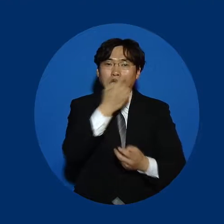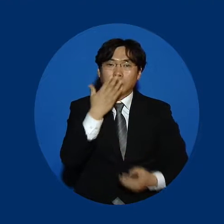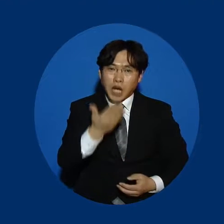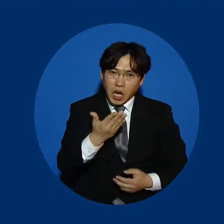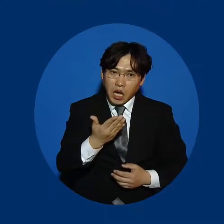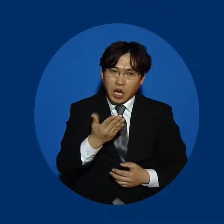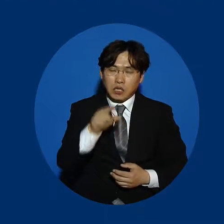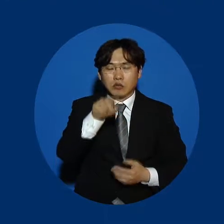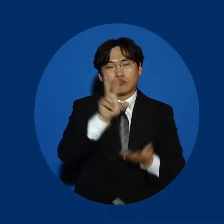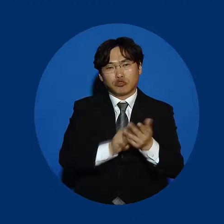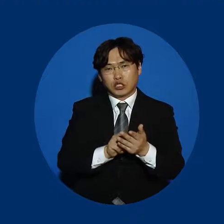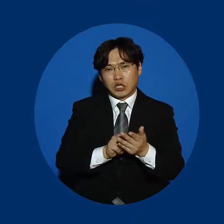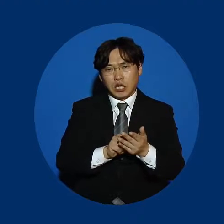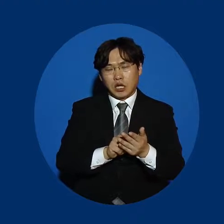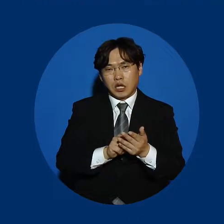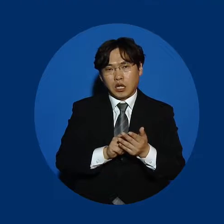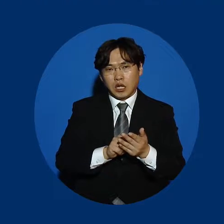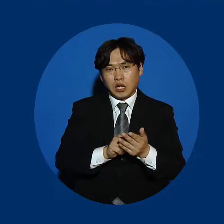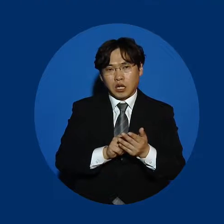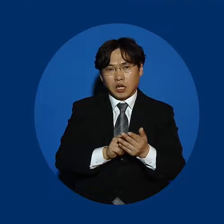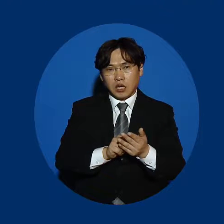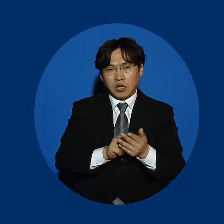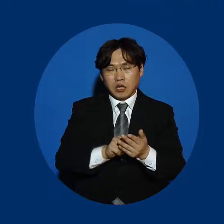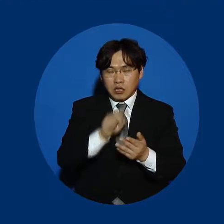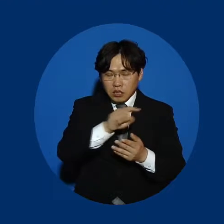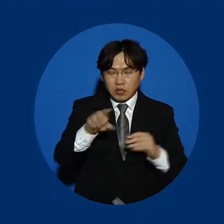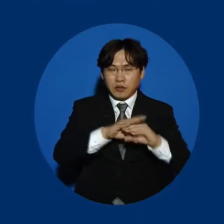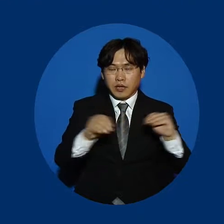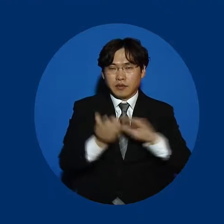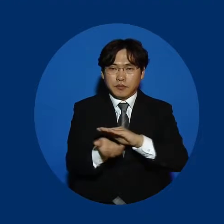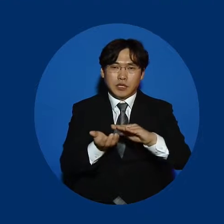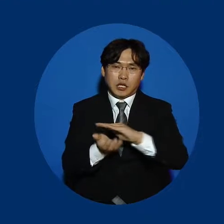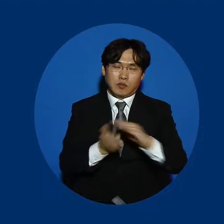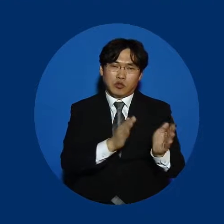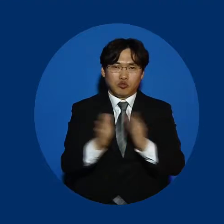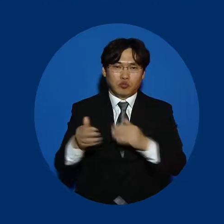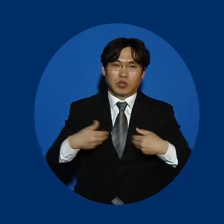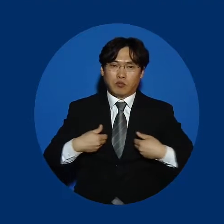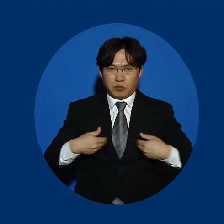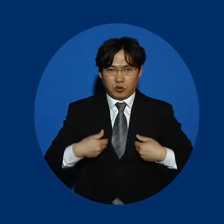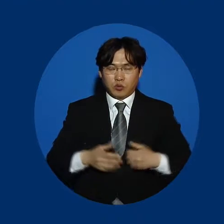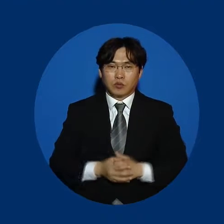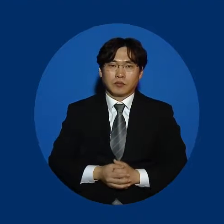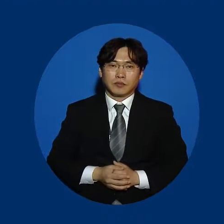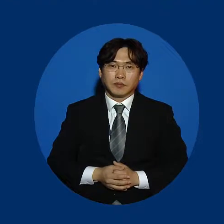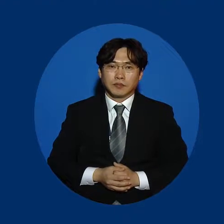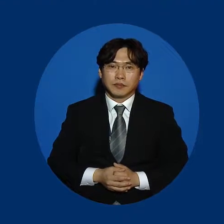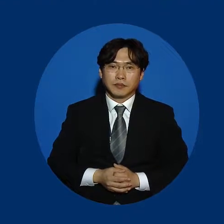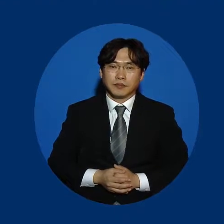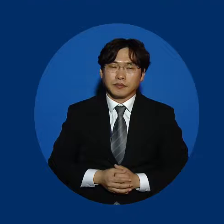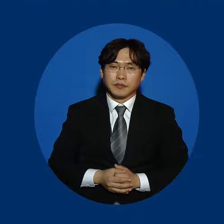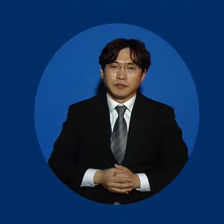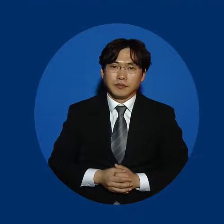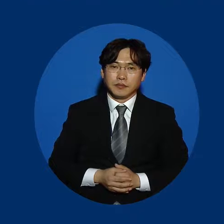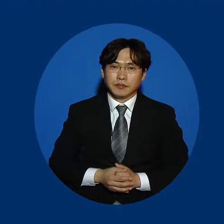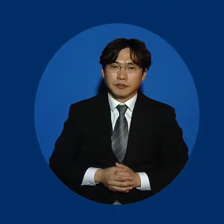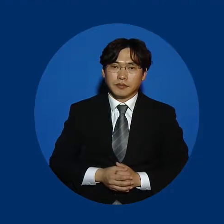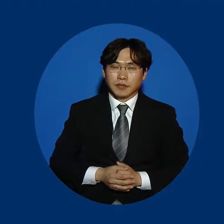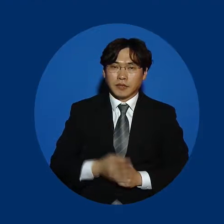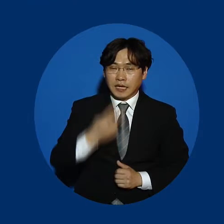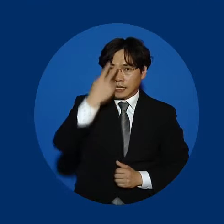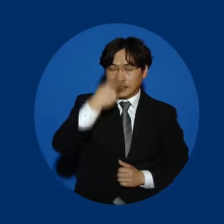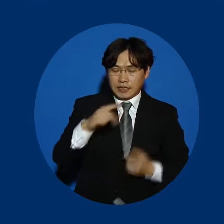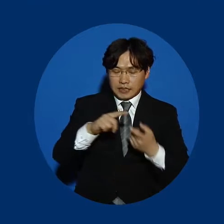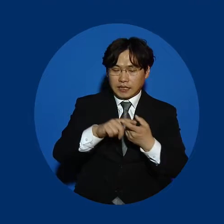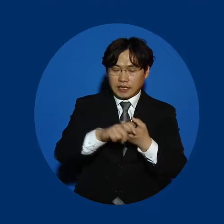될 텐데 좀 이런 것은 미리미리 좀 설계를 해야 될까 생각이 듭니다. 그리고 뭐 지금 얼마 전에 그 시각장애인